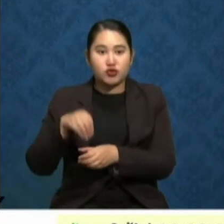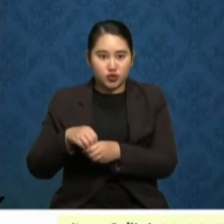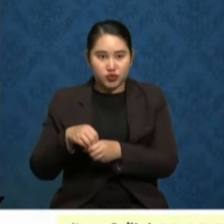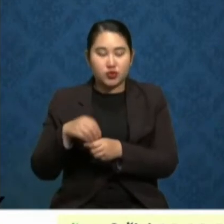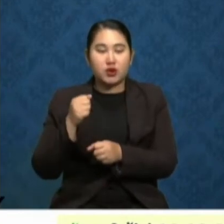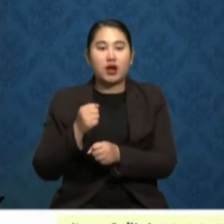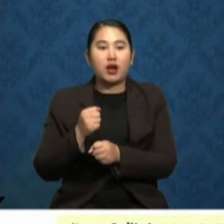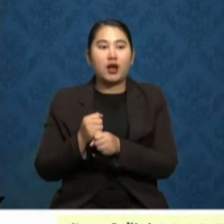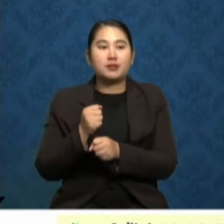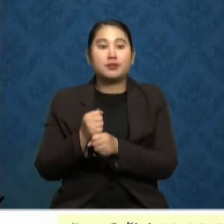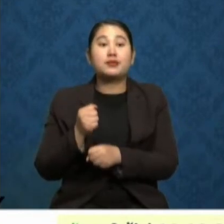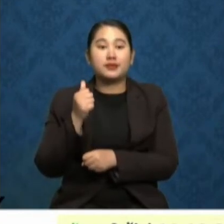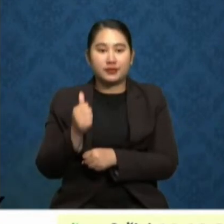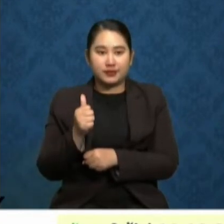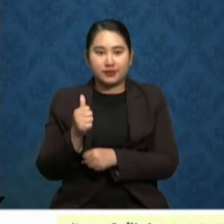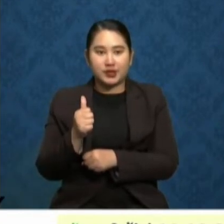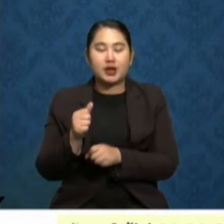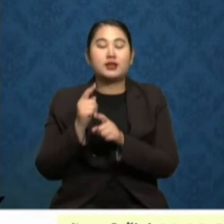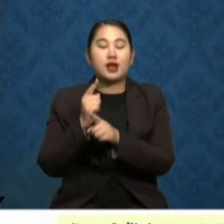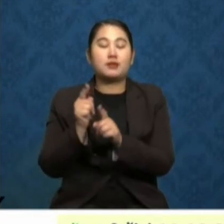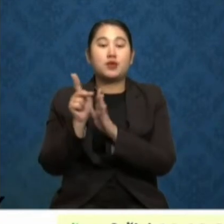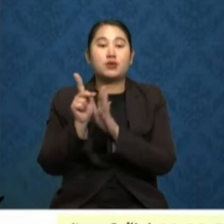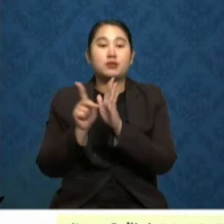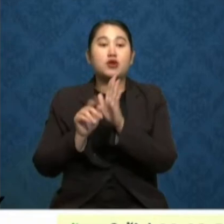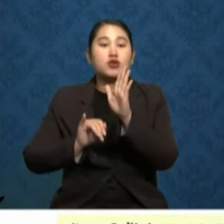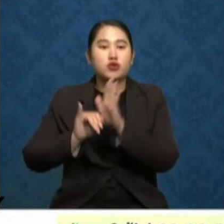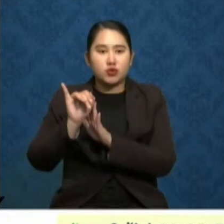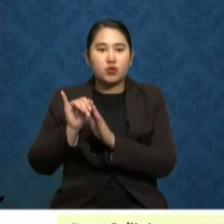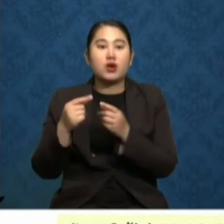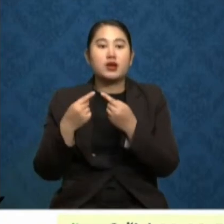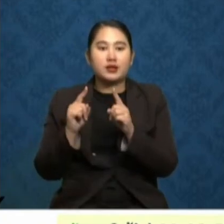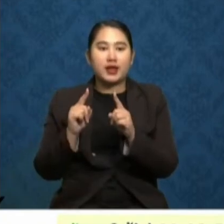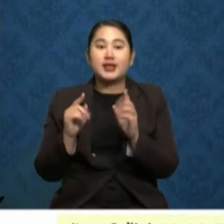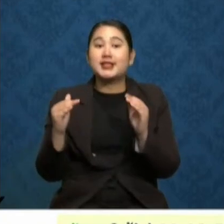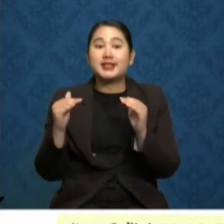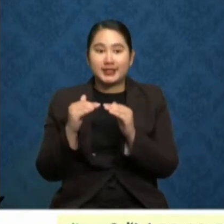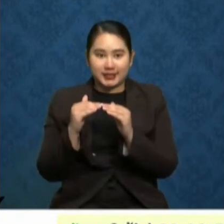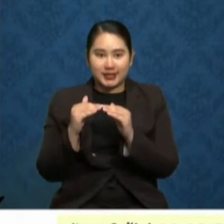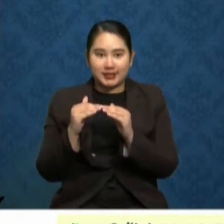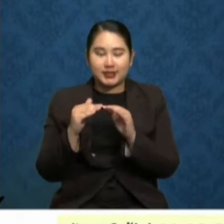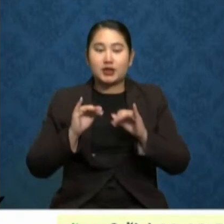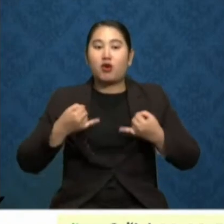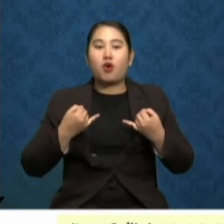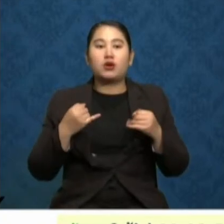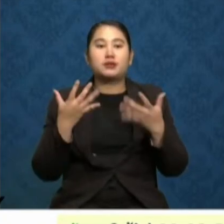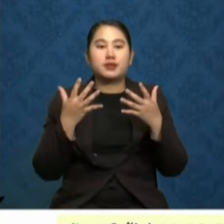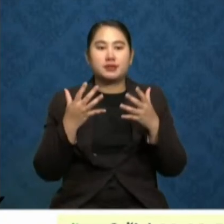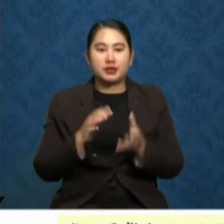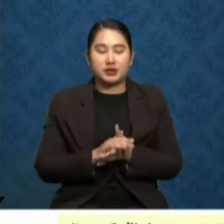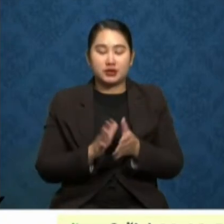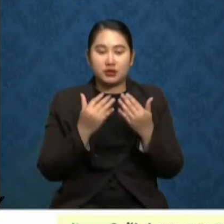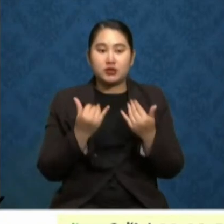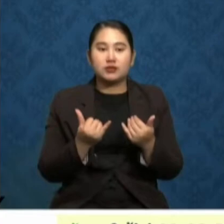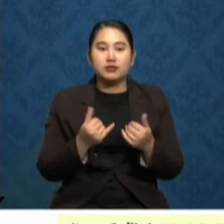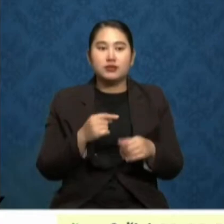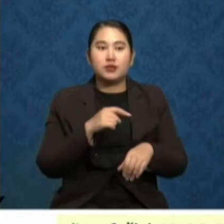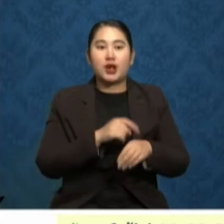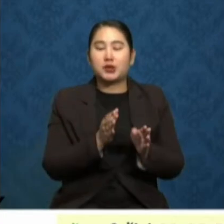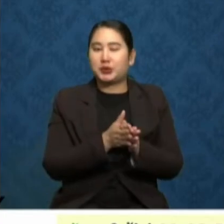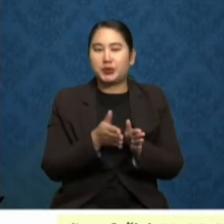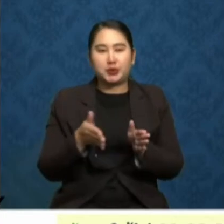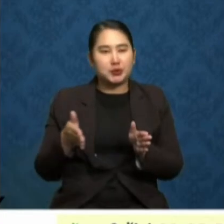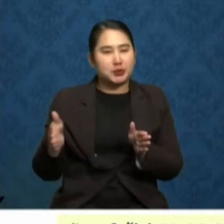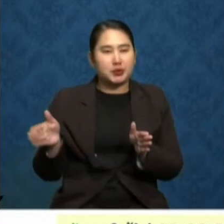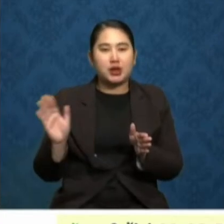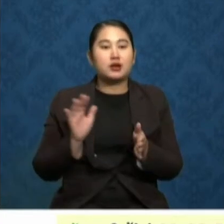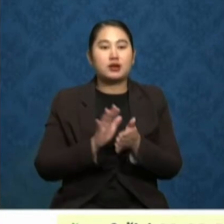ยอยู่และทำกินได้ถูกกฎหมายแต่ไม่มีสิทธในที่ดินนั้นบัรนี้ก็เลยเวลามาเดอร